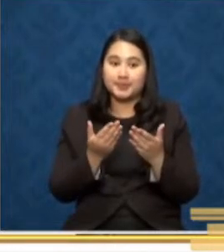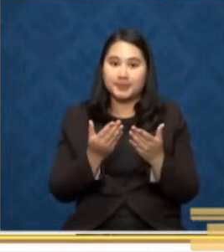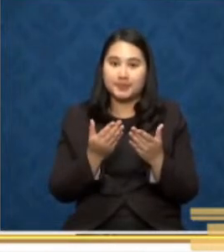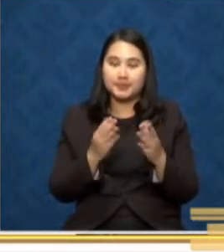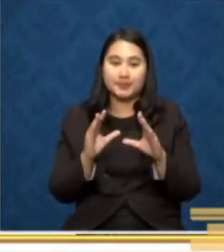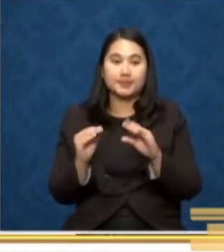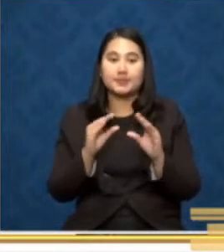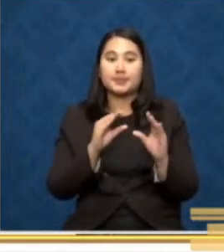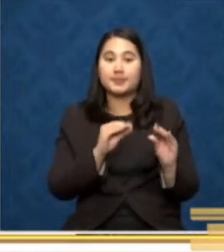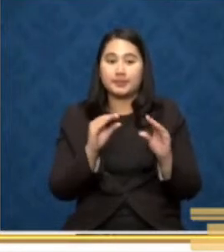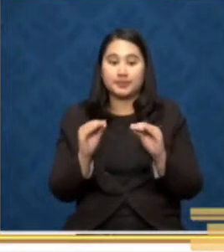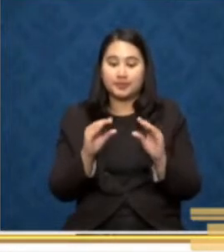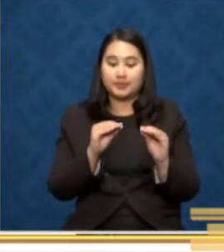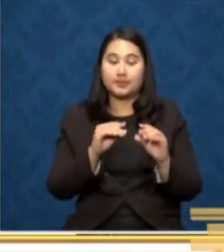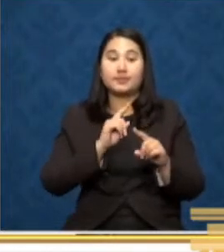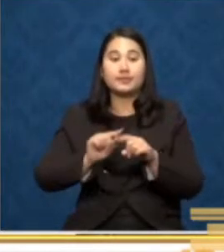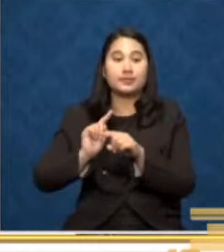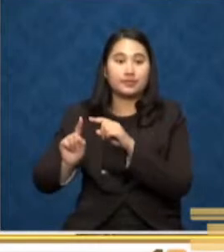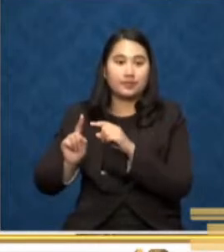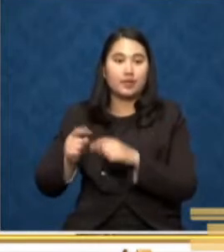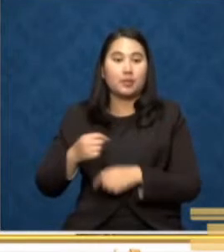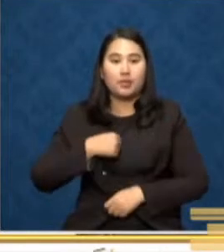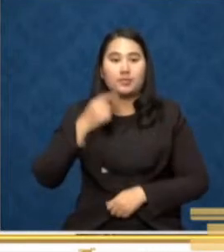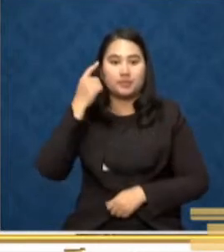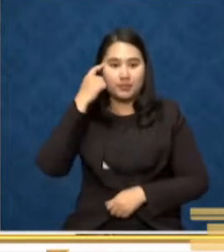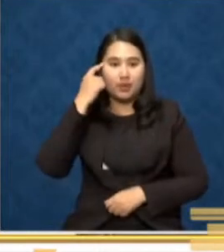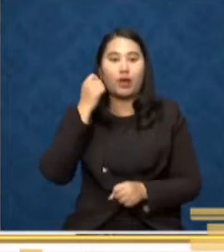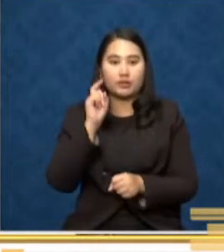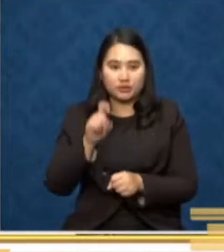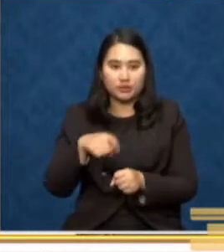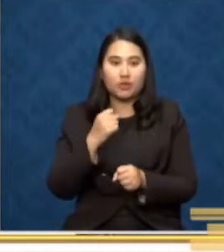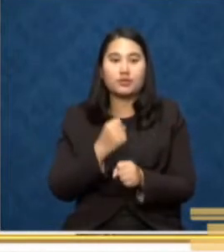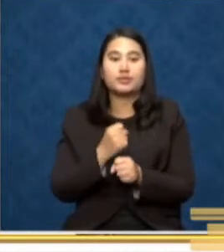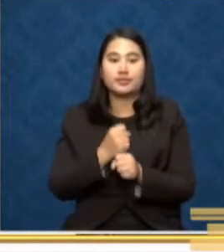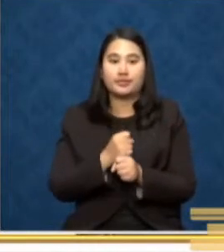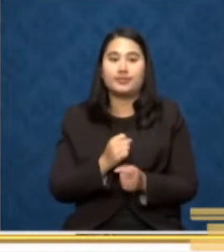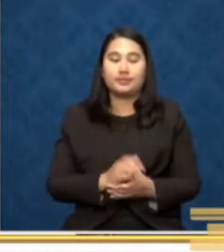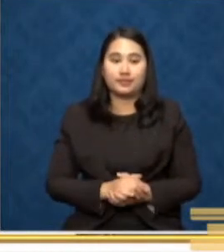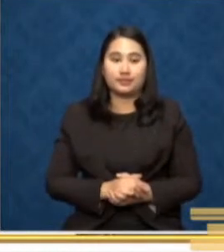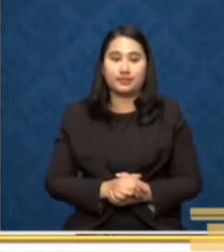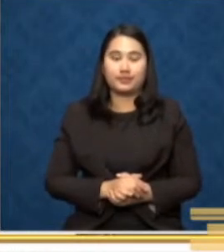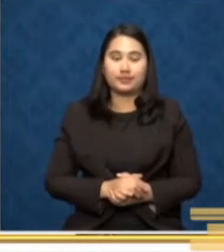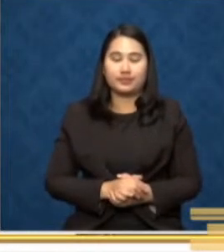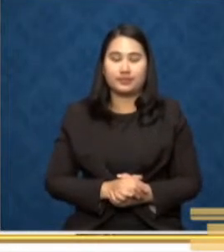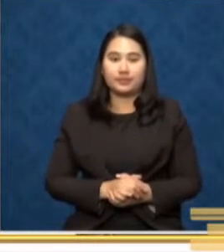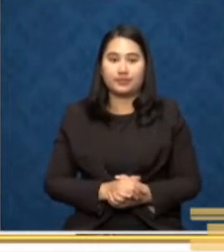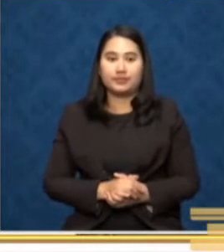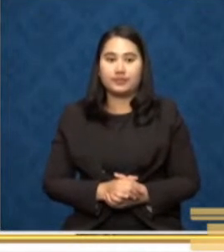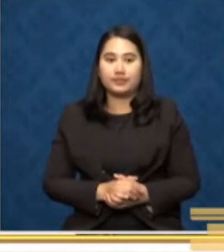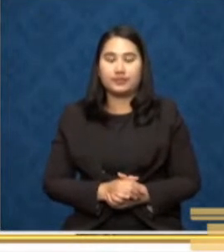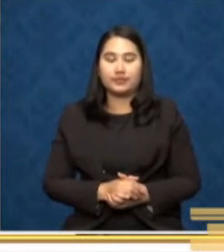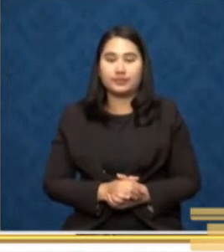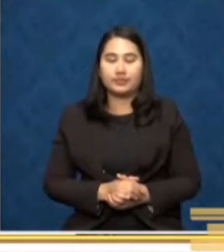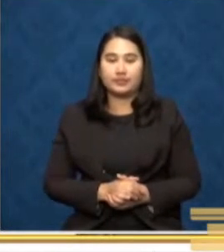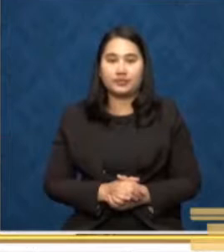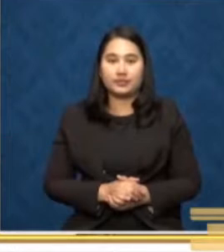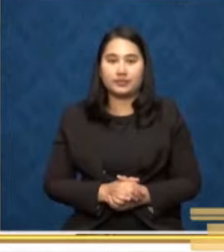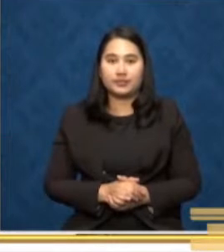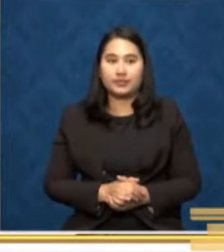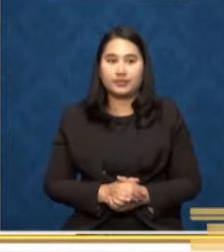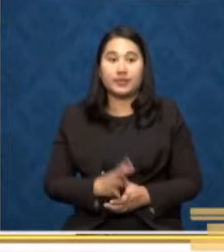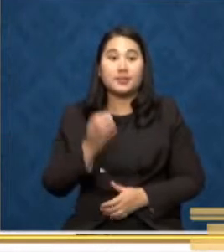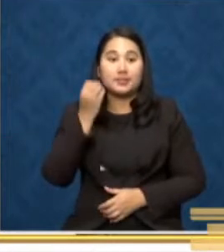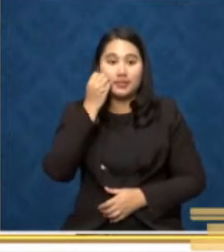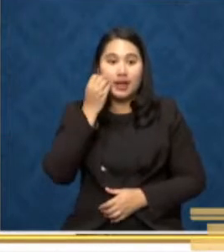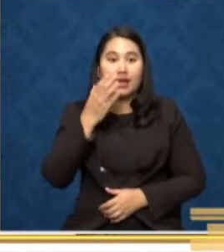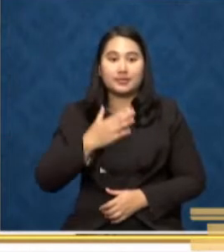process ที่ผมเชื่อว่ามันควรจะต้องเกิดขึ้นนะครับท่านประธานที่เคารพครับวันนี้บ้านผ